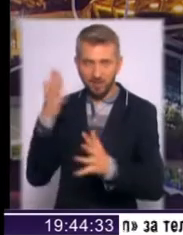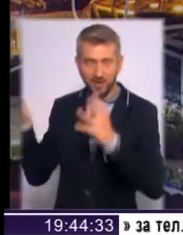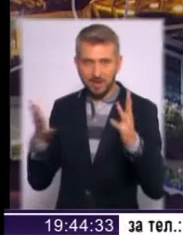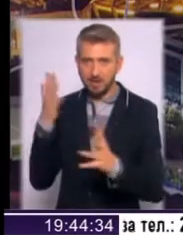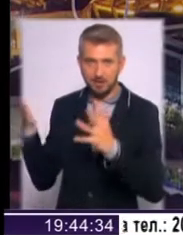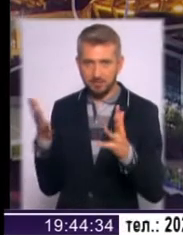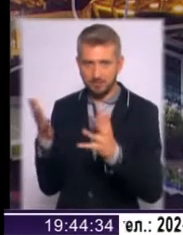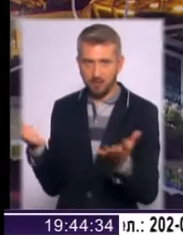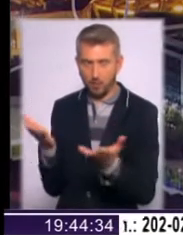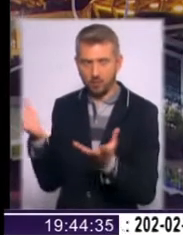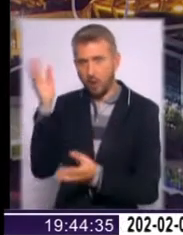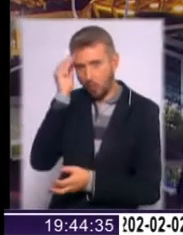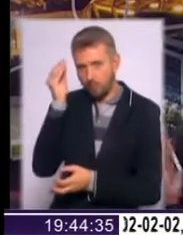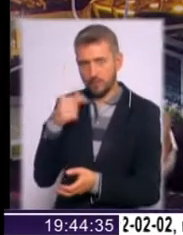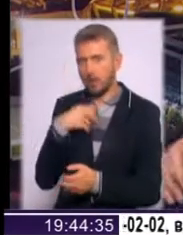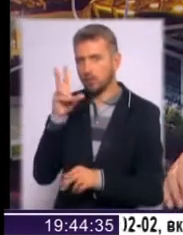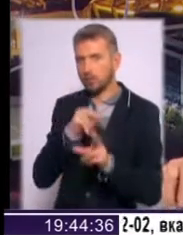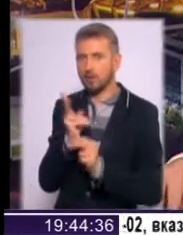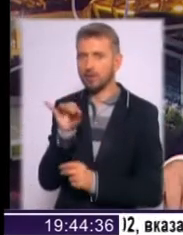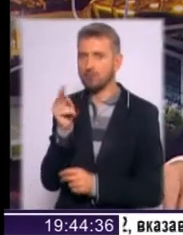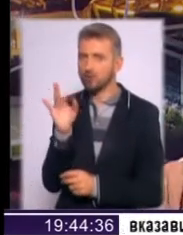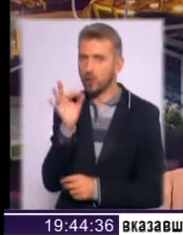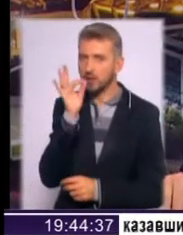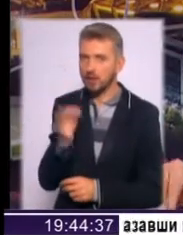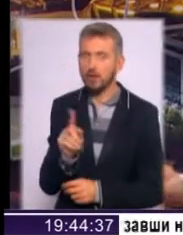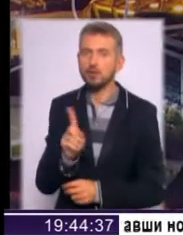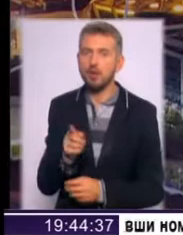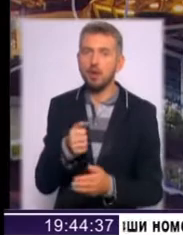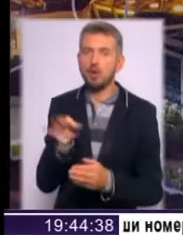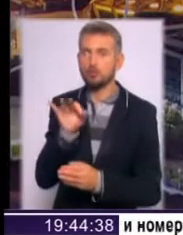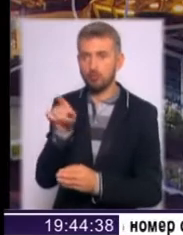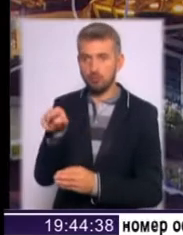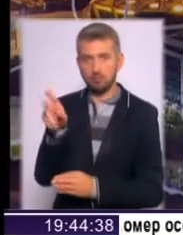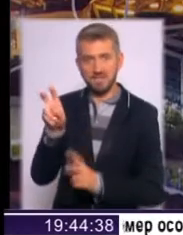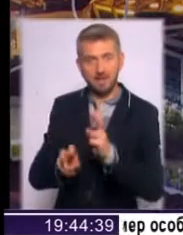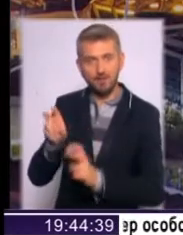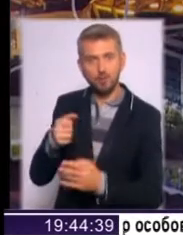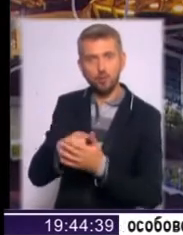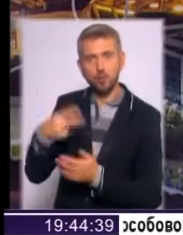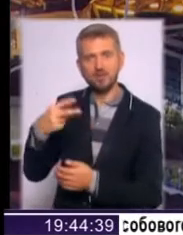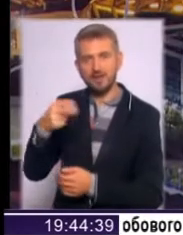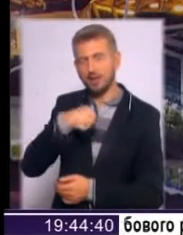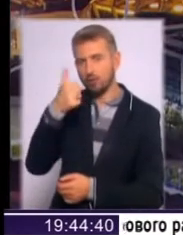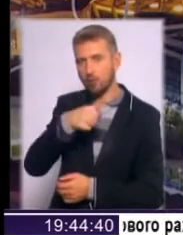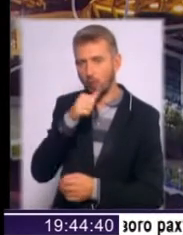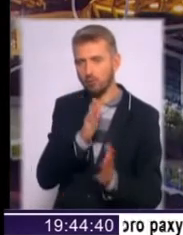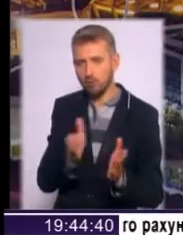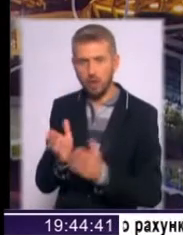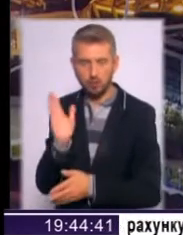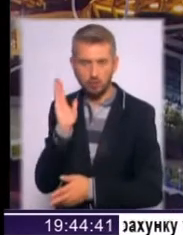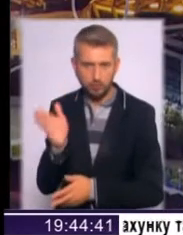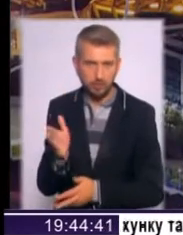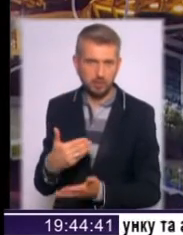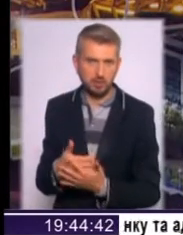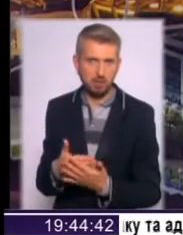би враховувалися, я сподіваюся, що пан Кличко сказав, що принаймні щодо заводу, то до 20-го року порядок там ніби